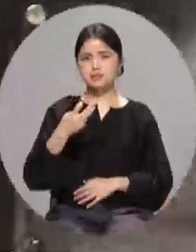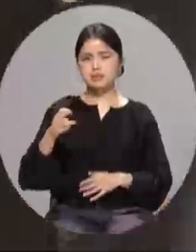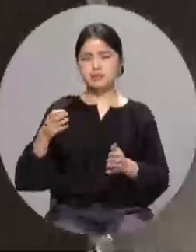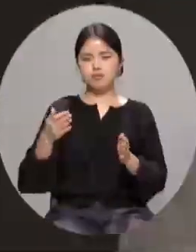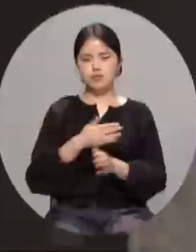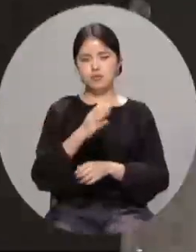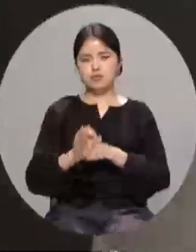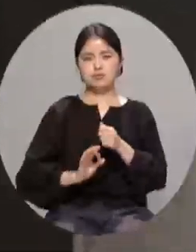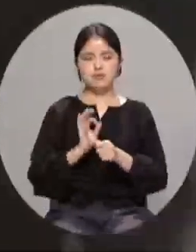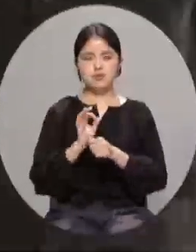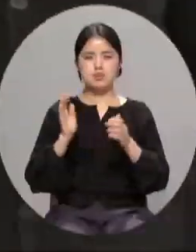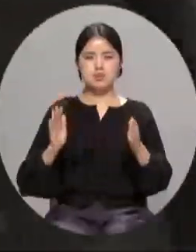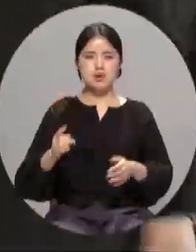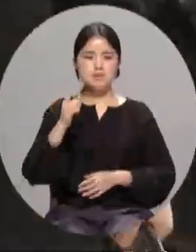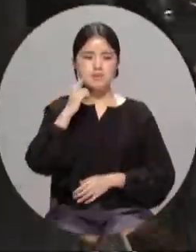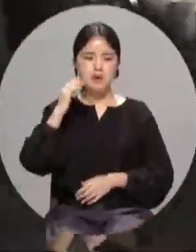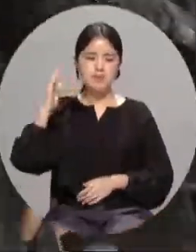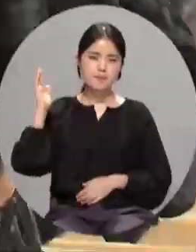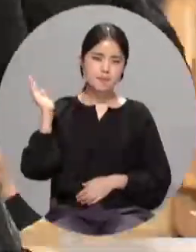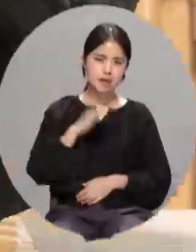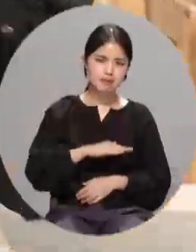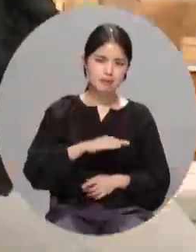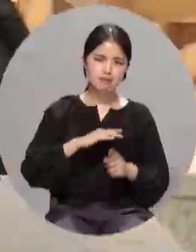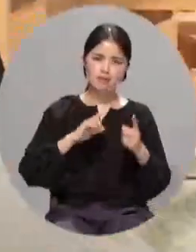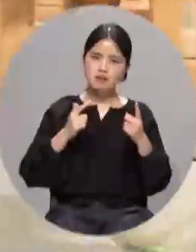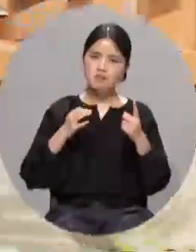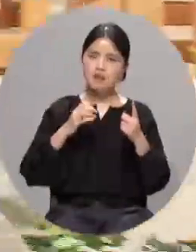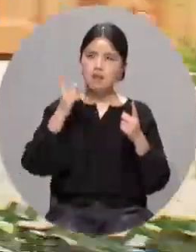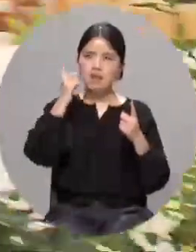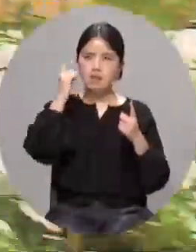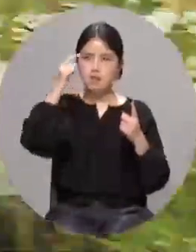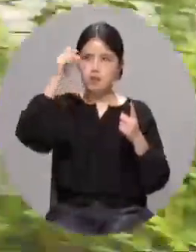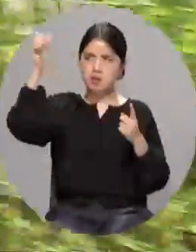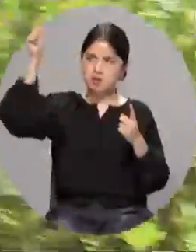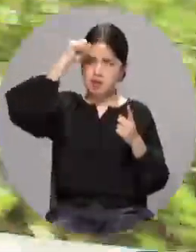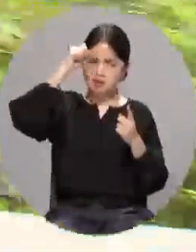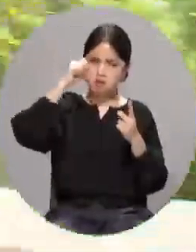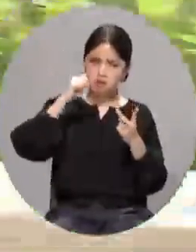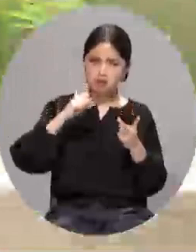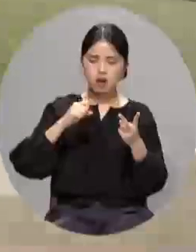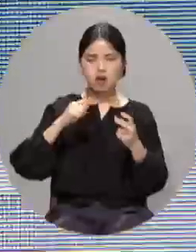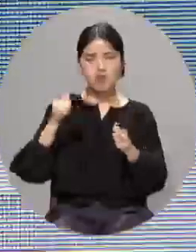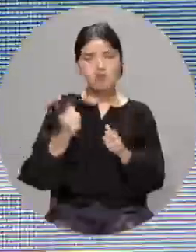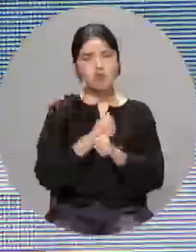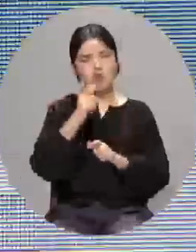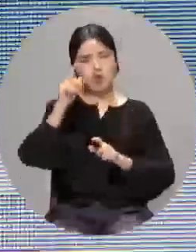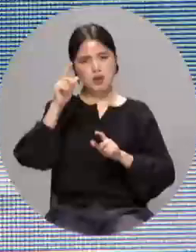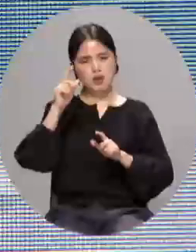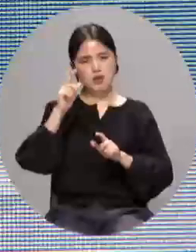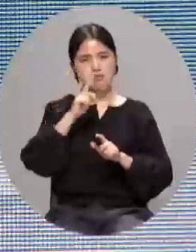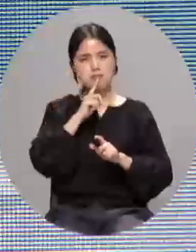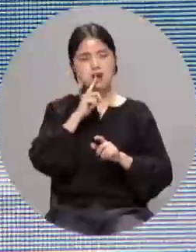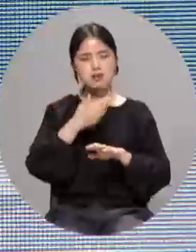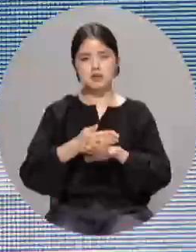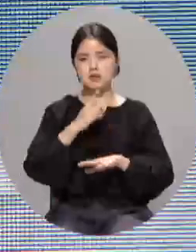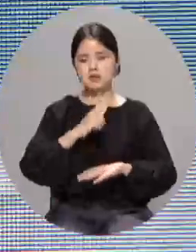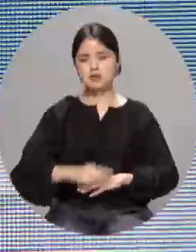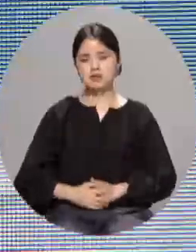근 10년간 뺨을 맞았다부터 휴대폰으로 이마를 찍혔다는 등 폭행의 태형이 달라져 왔다는